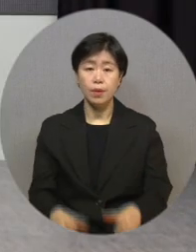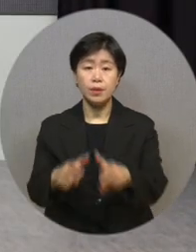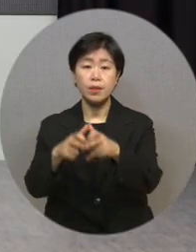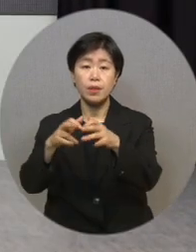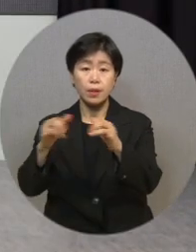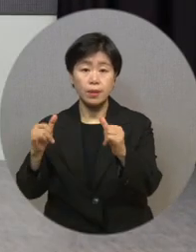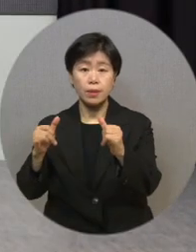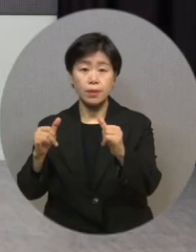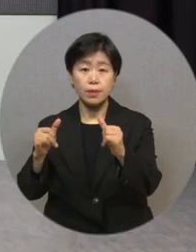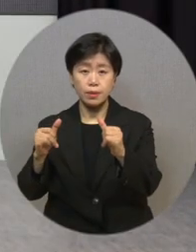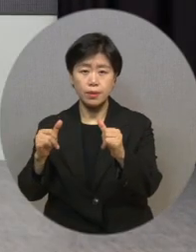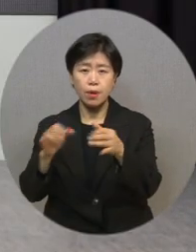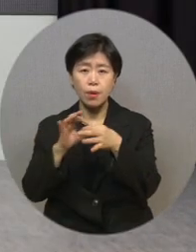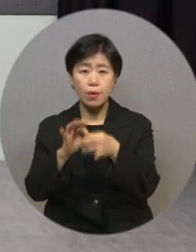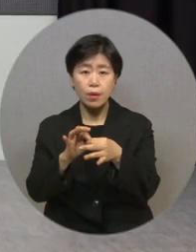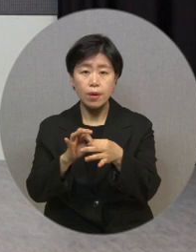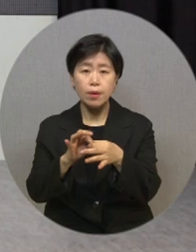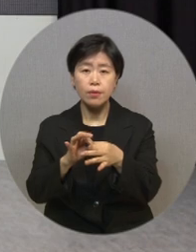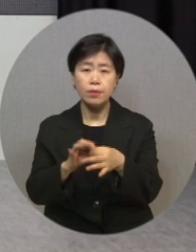워크